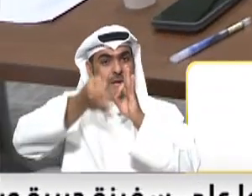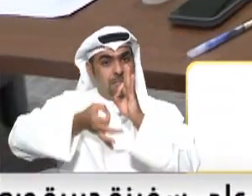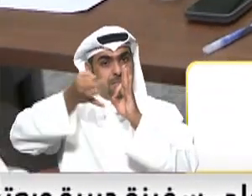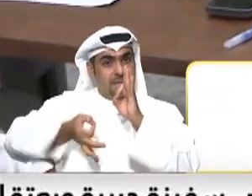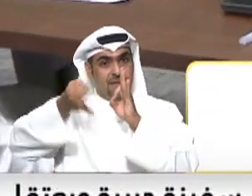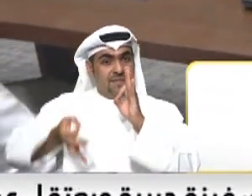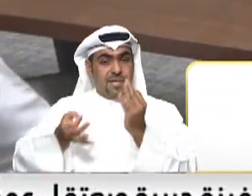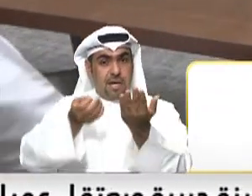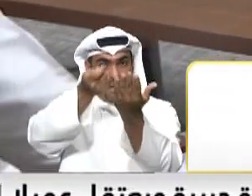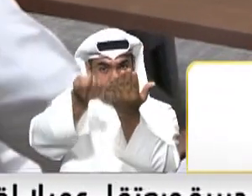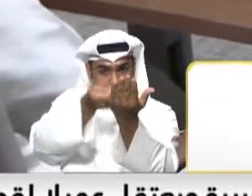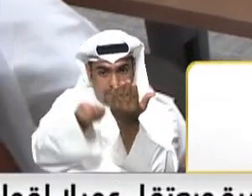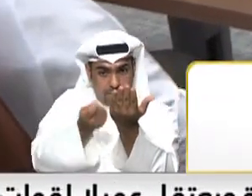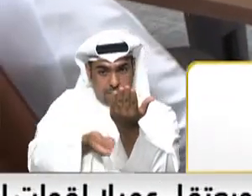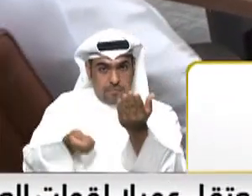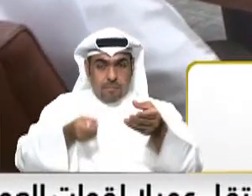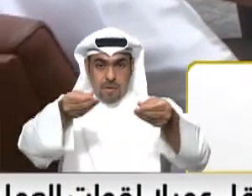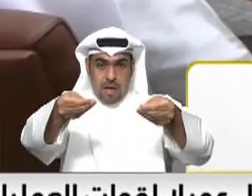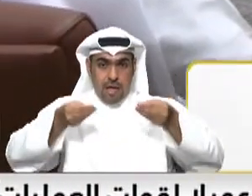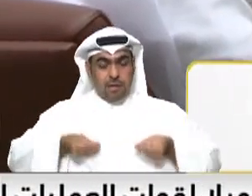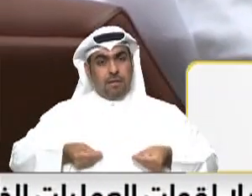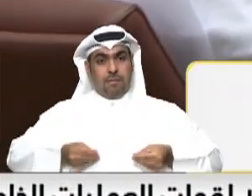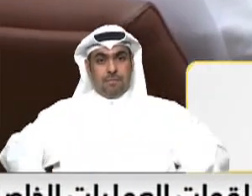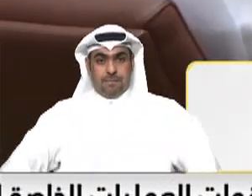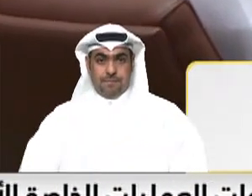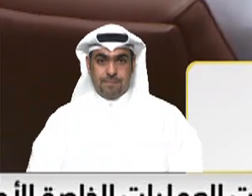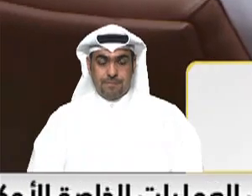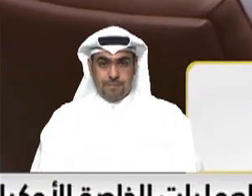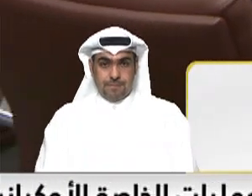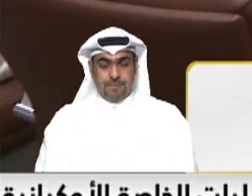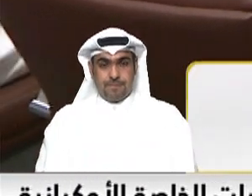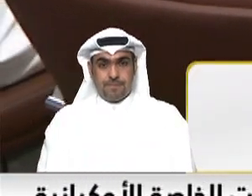حول طبيعة الاستغلال التجاري.